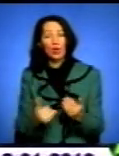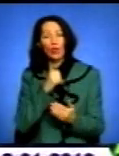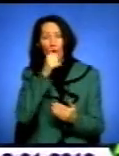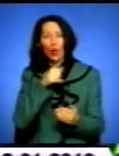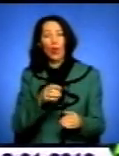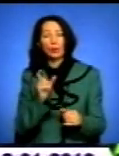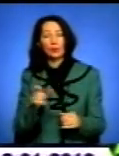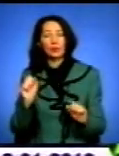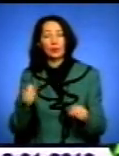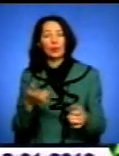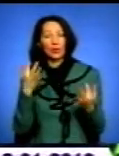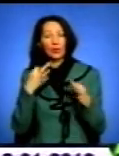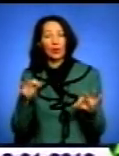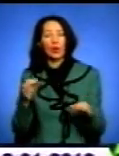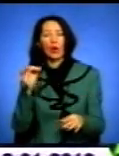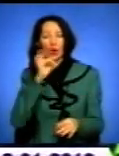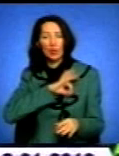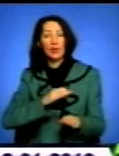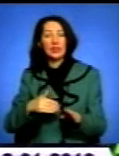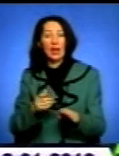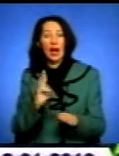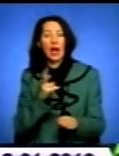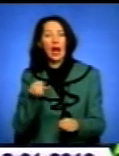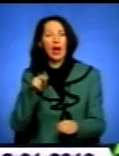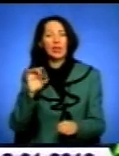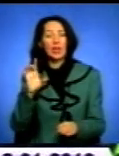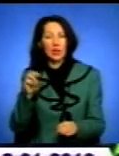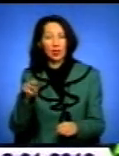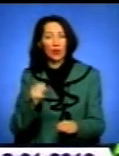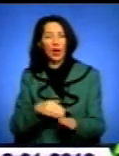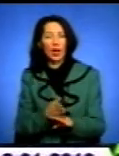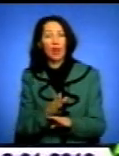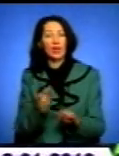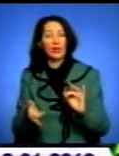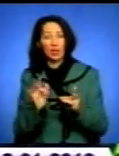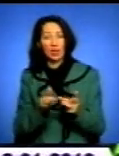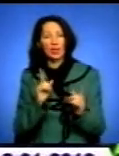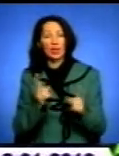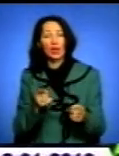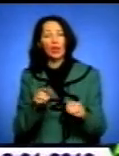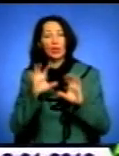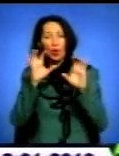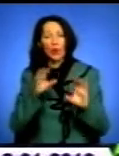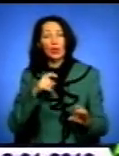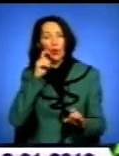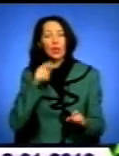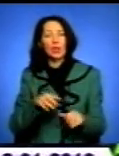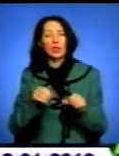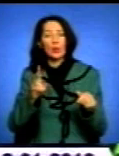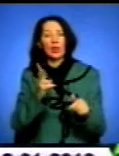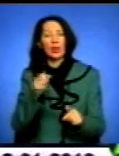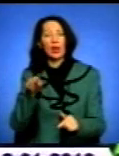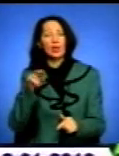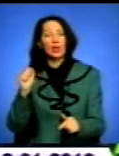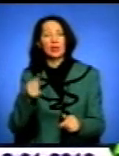користуватися кадастровою картою в інтернеті. Діють закони України про державний земельний кадастр та про державну реєстрацію